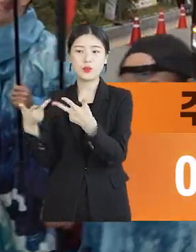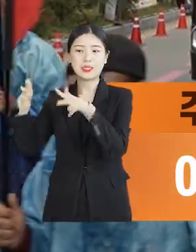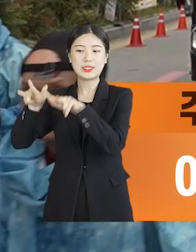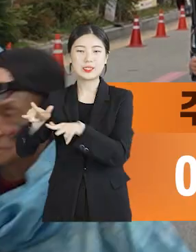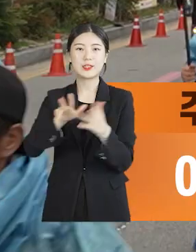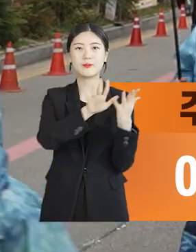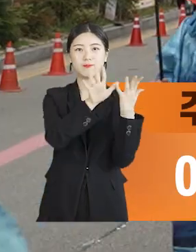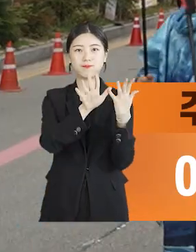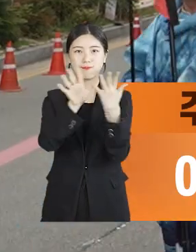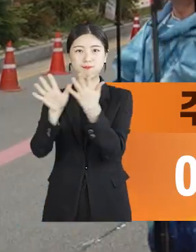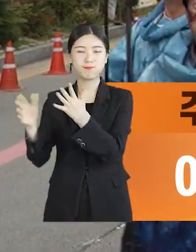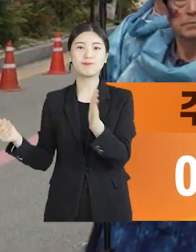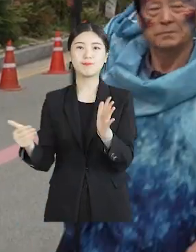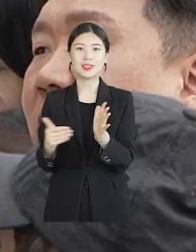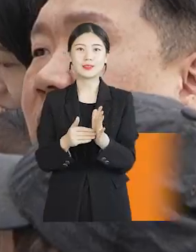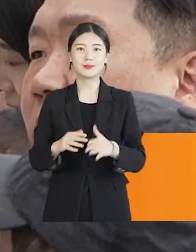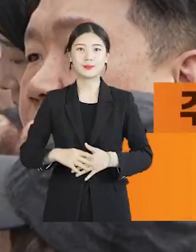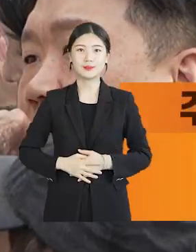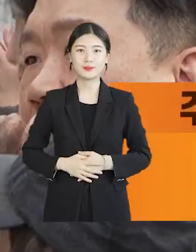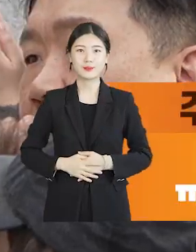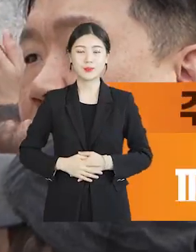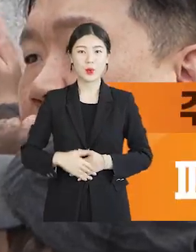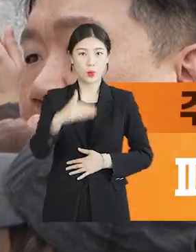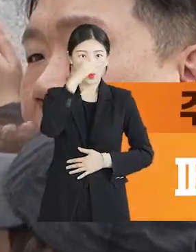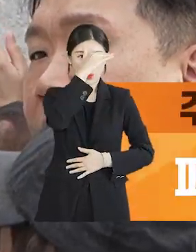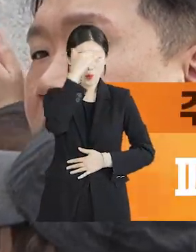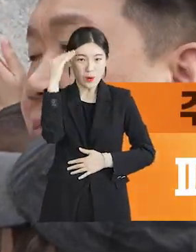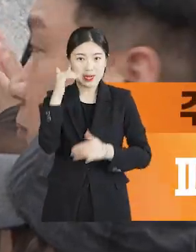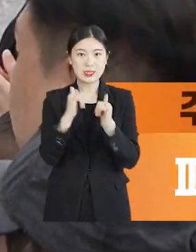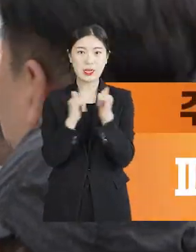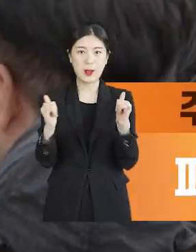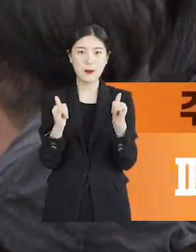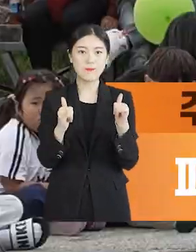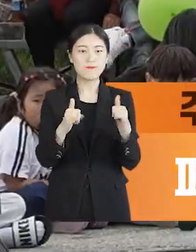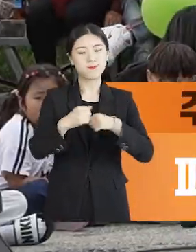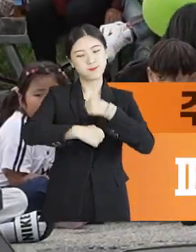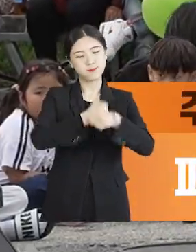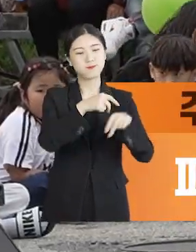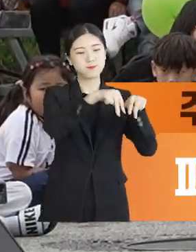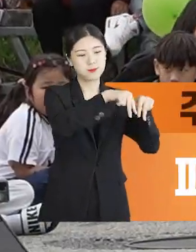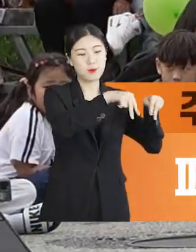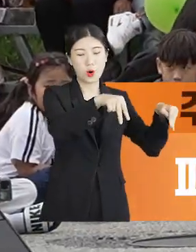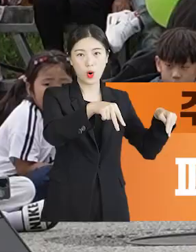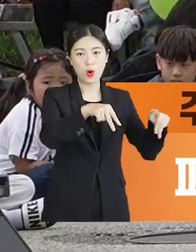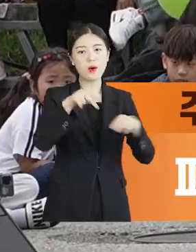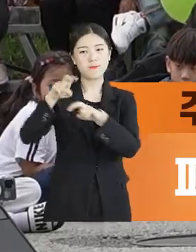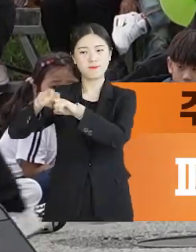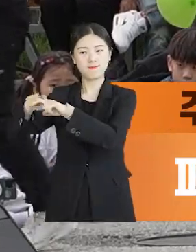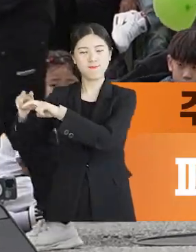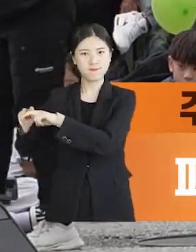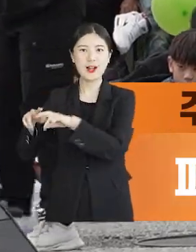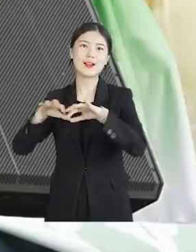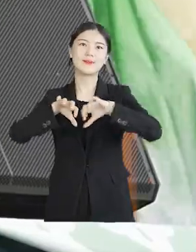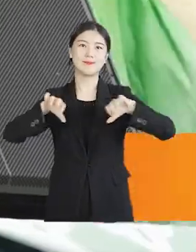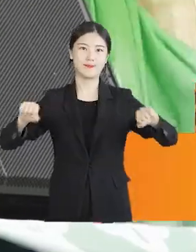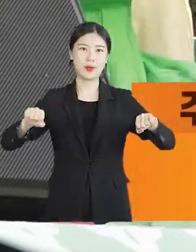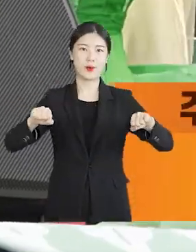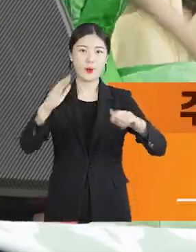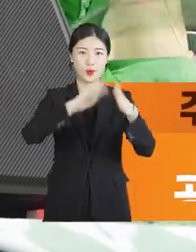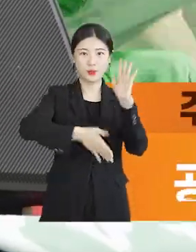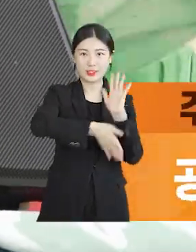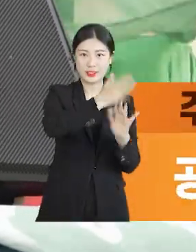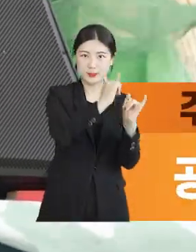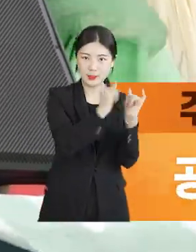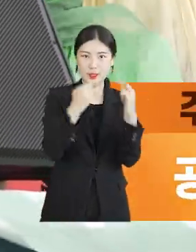연문광장까지 이어졌습니다. 퍼레이드 관람은 자율관람 구역과 좌석관람 구역이 준비돼 공주